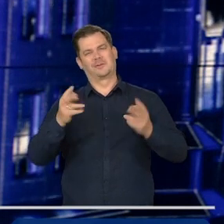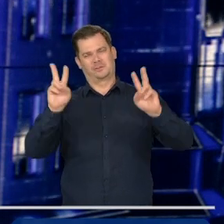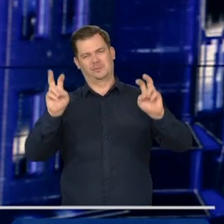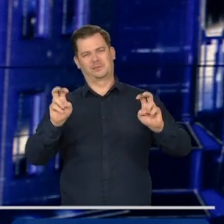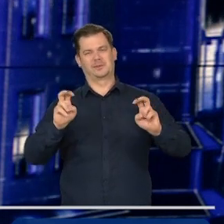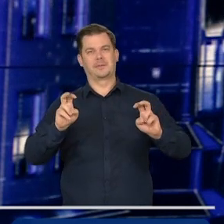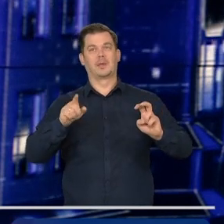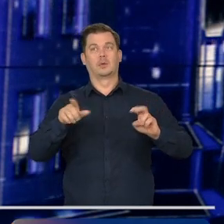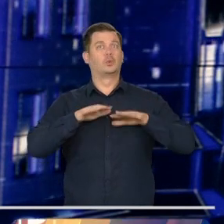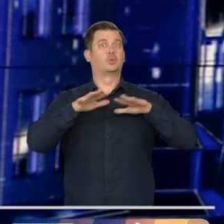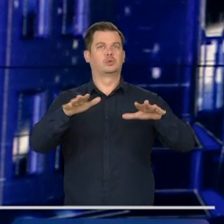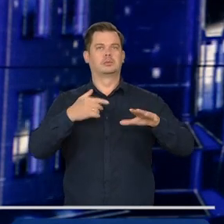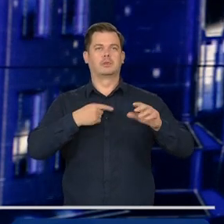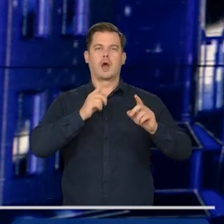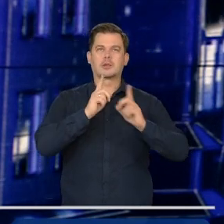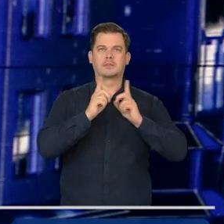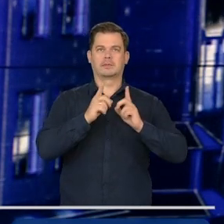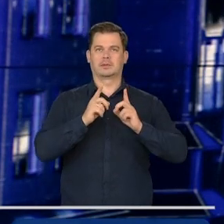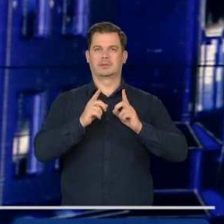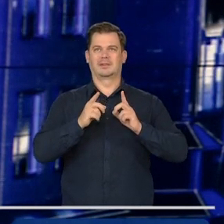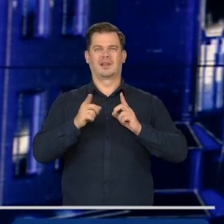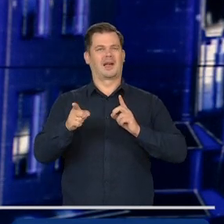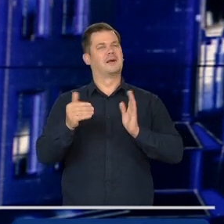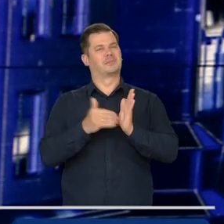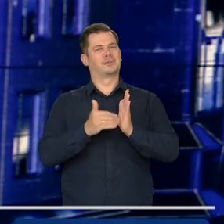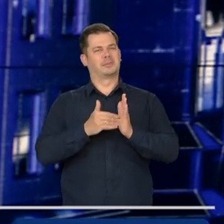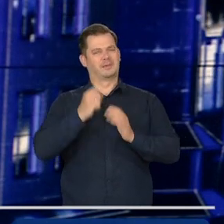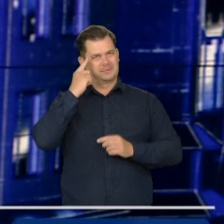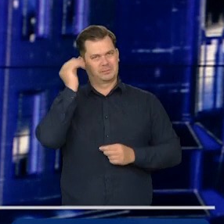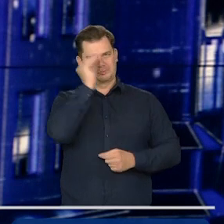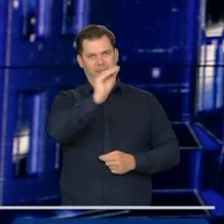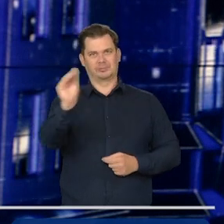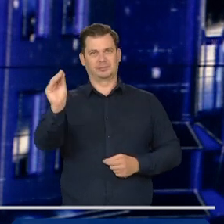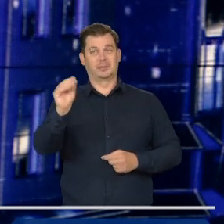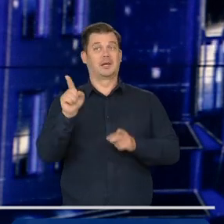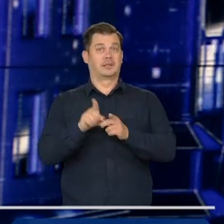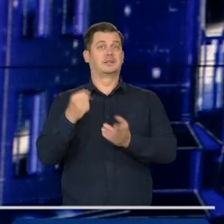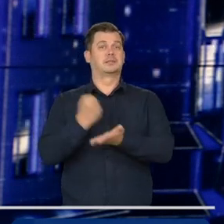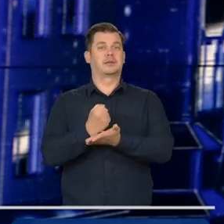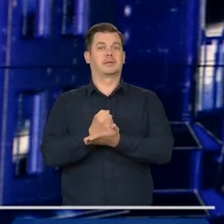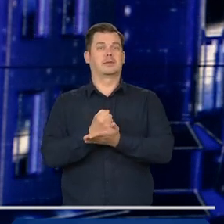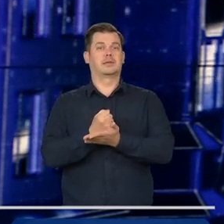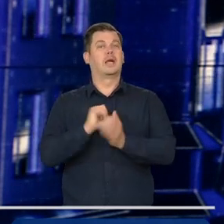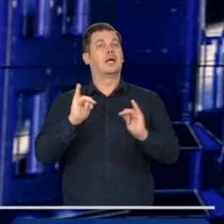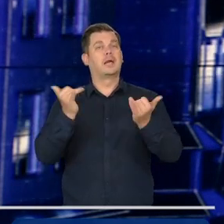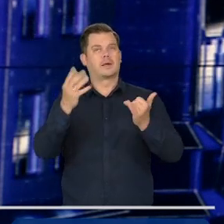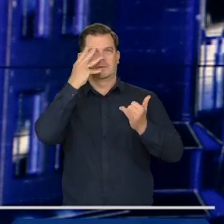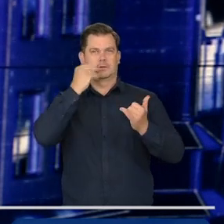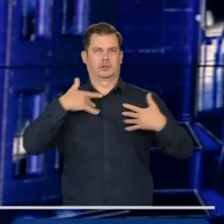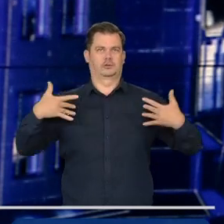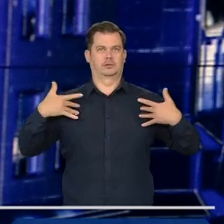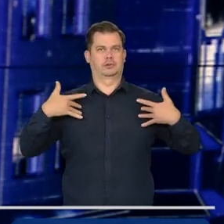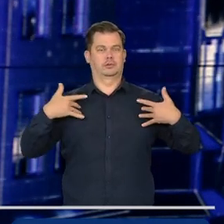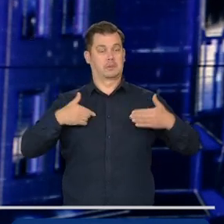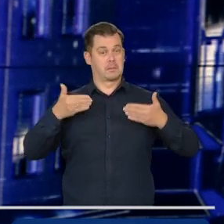Mamy jeszcze tyle rzeczy do omówienia. A ponadto trzeba sobie powiedzieć jedno. To są też pytania dotyczące tego, jak żyję, jak